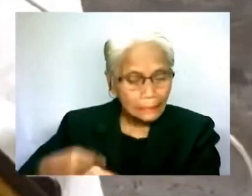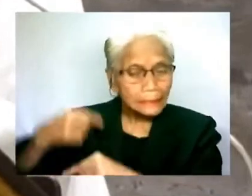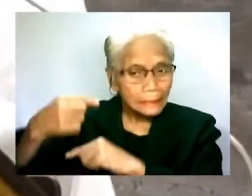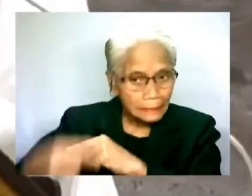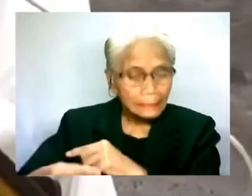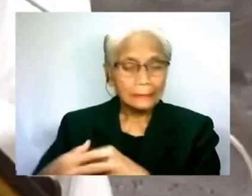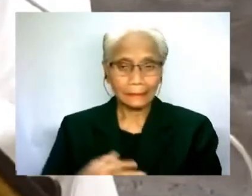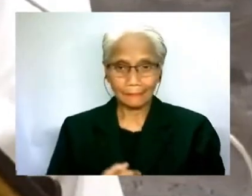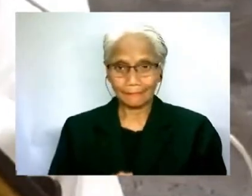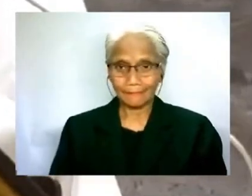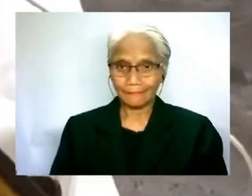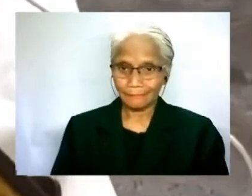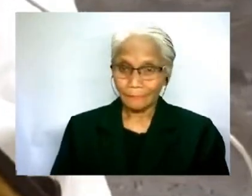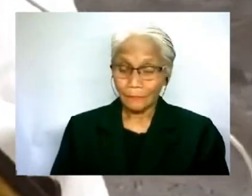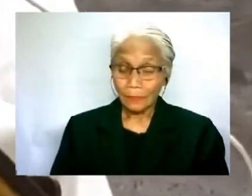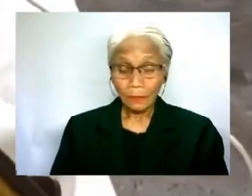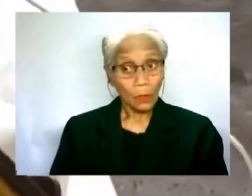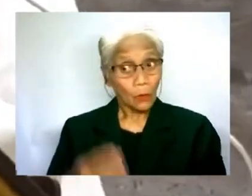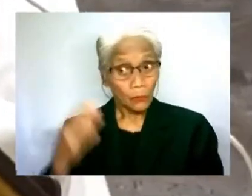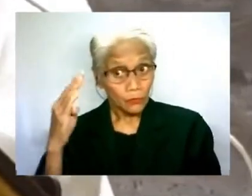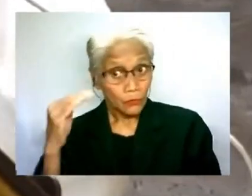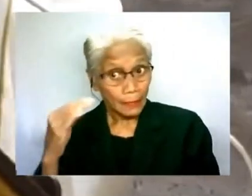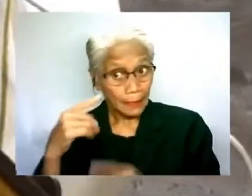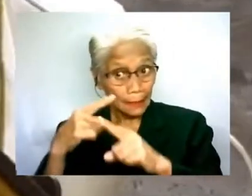14 times 3 equals,